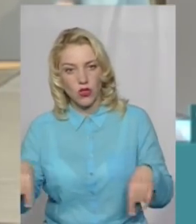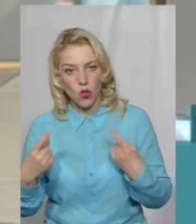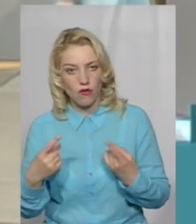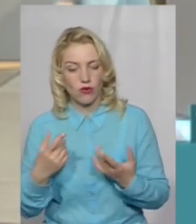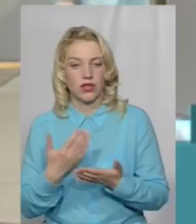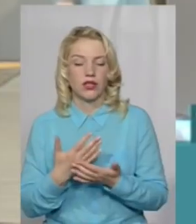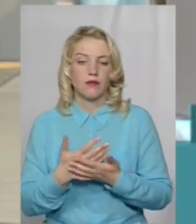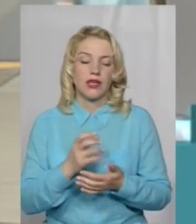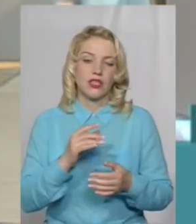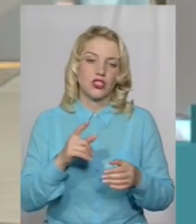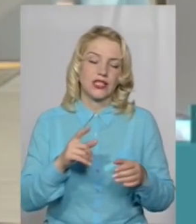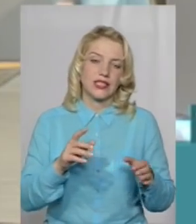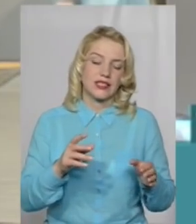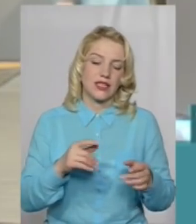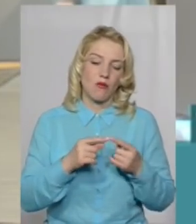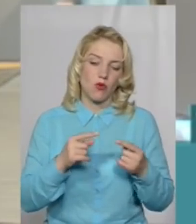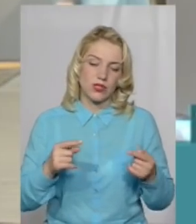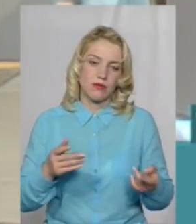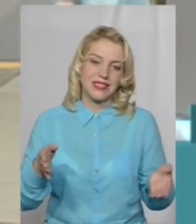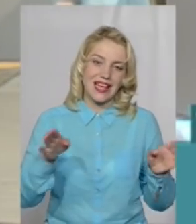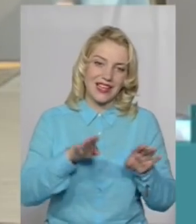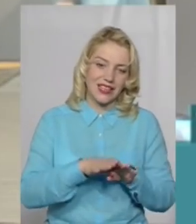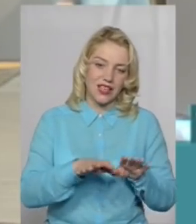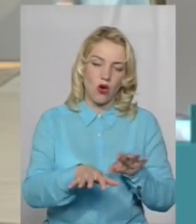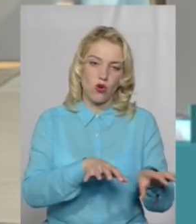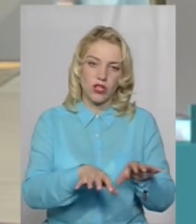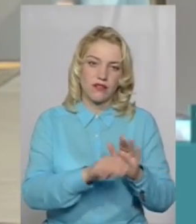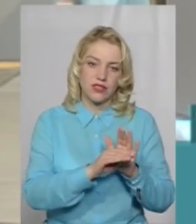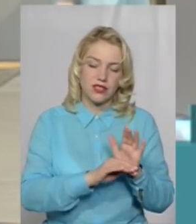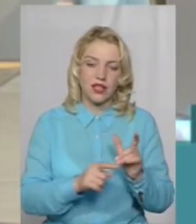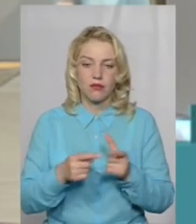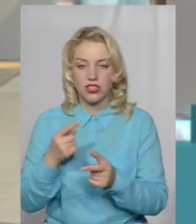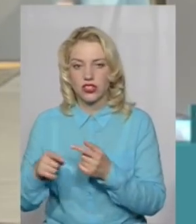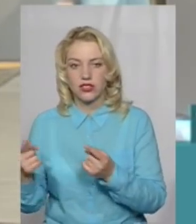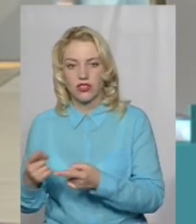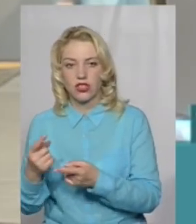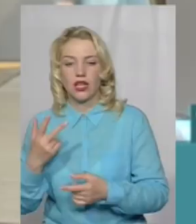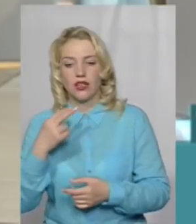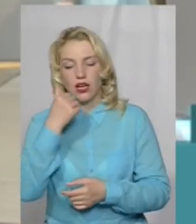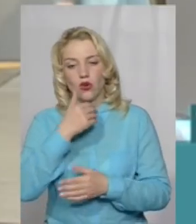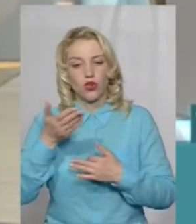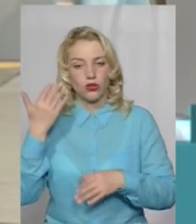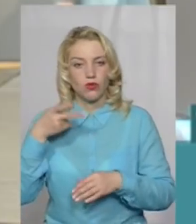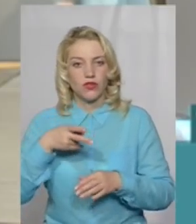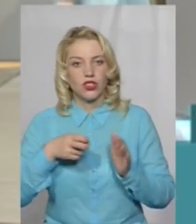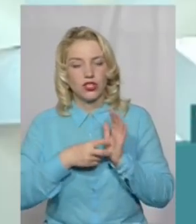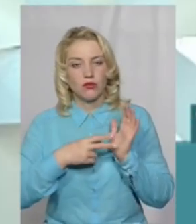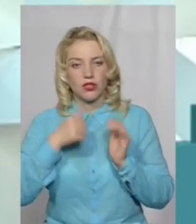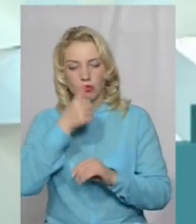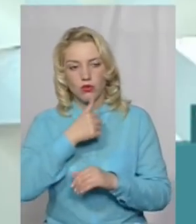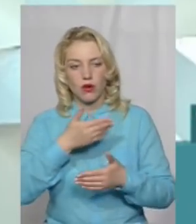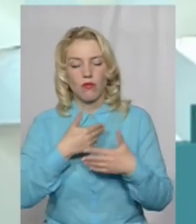от способом закритої кореневої системи, чи звичайно? Два роки тому, у 2017 році, ми